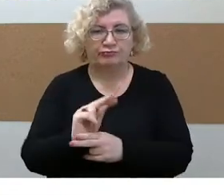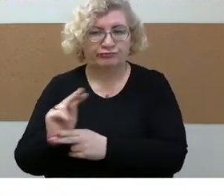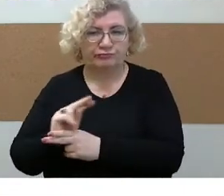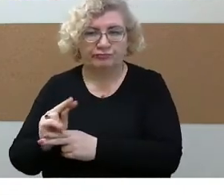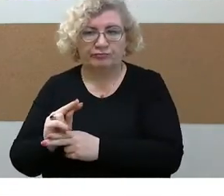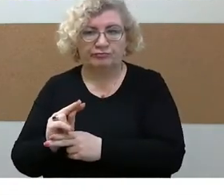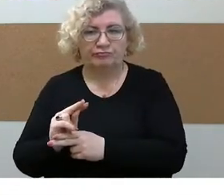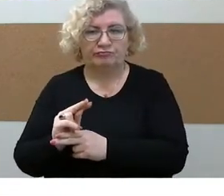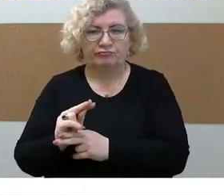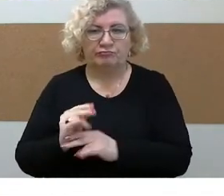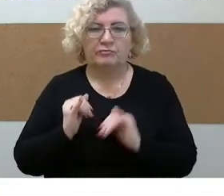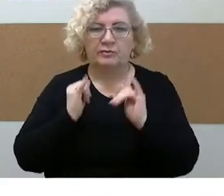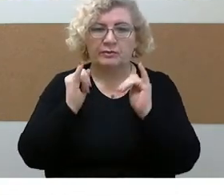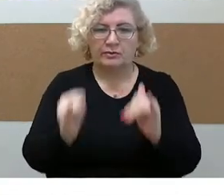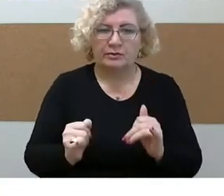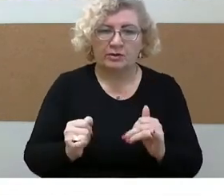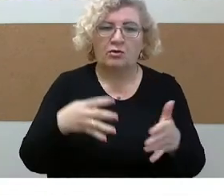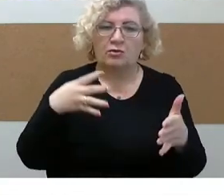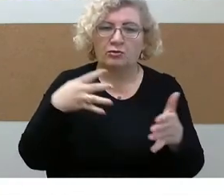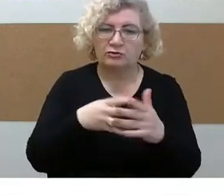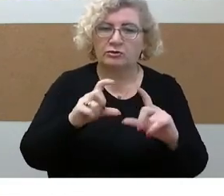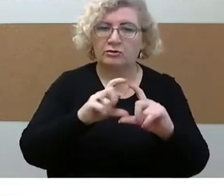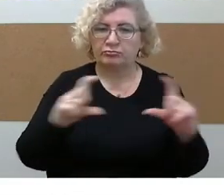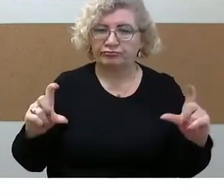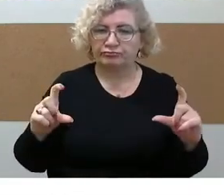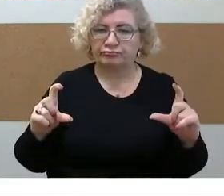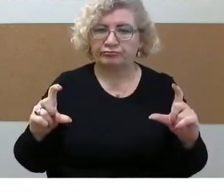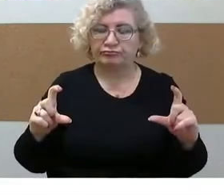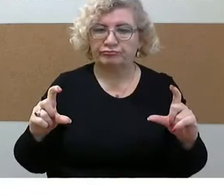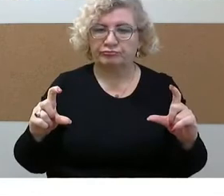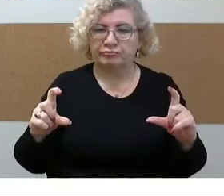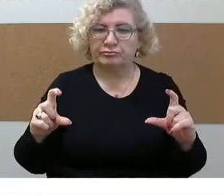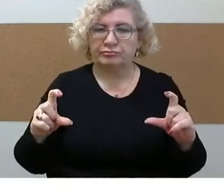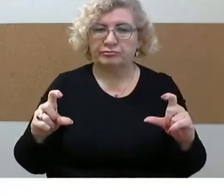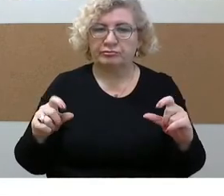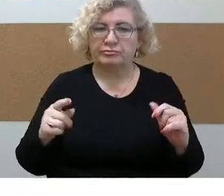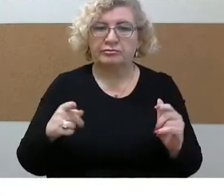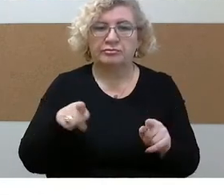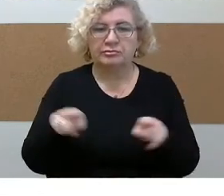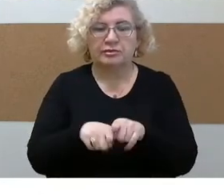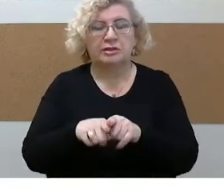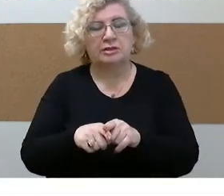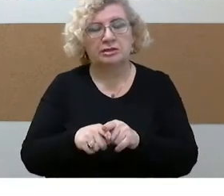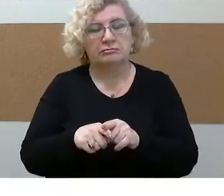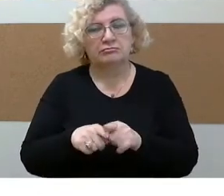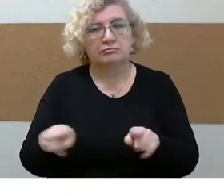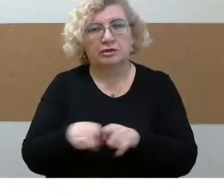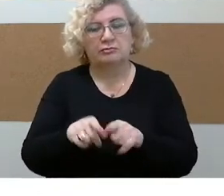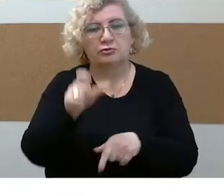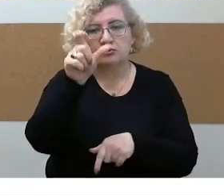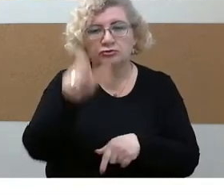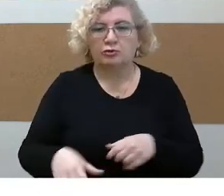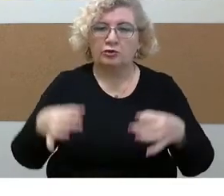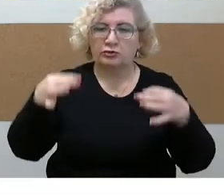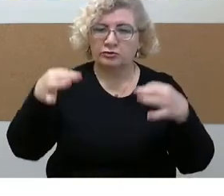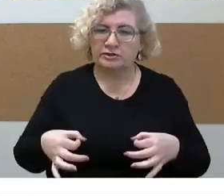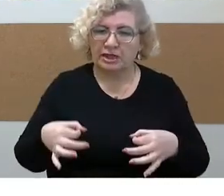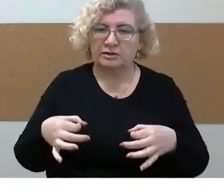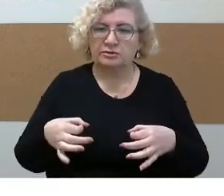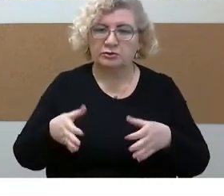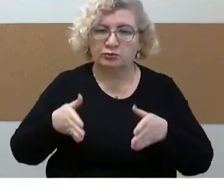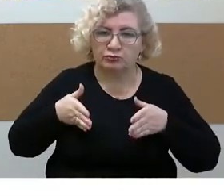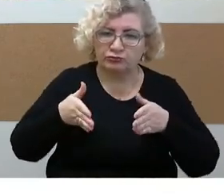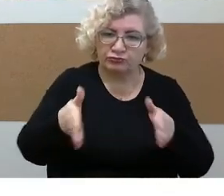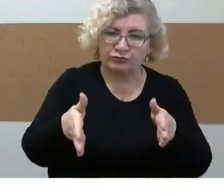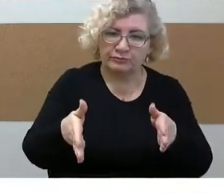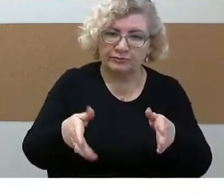suteikia kontrolierių įstaigų žmogaus teisų institucijos statusą ir be abejo tai taip pat sustiprina žmogaus teisų diskursą